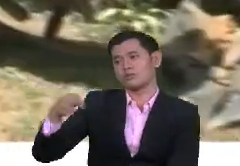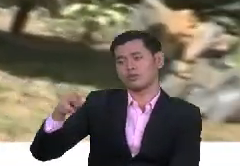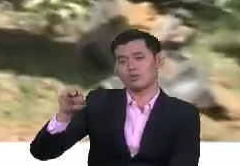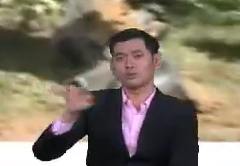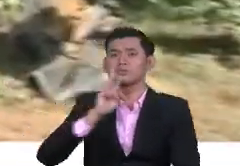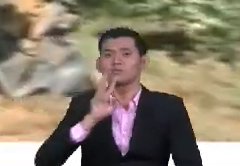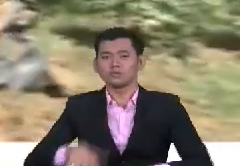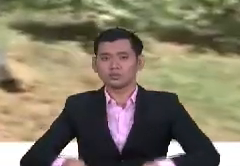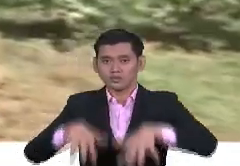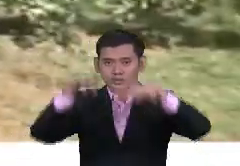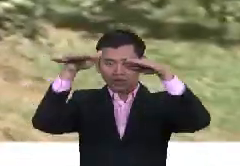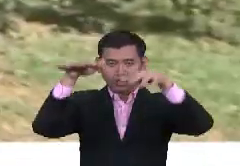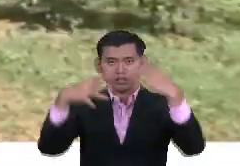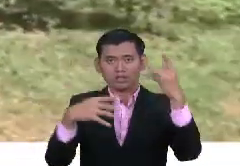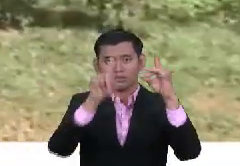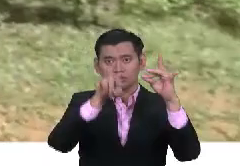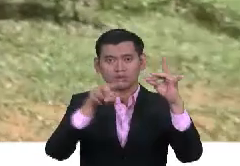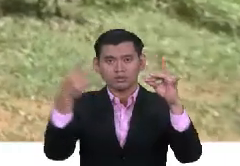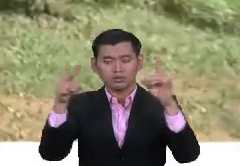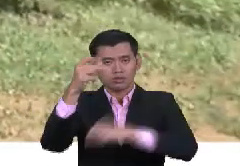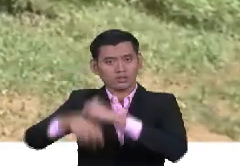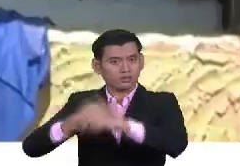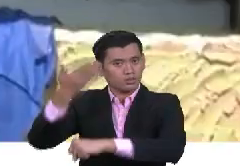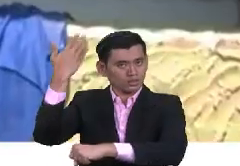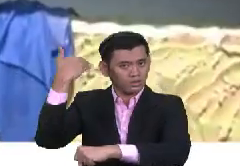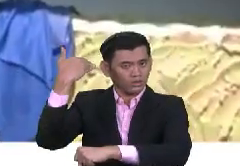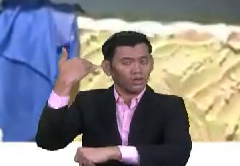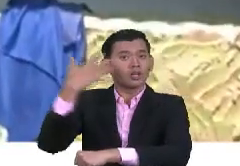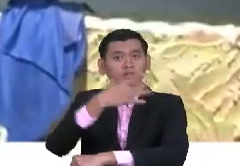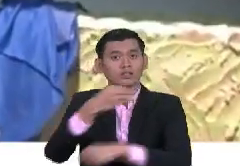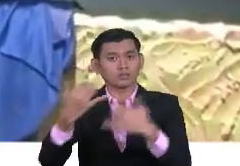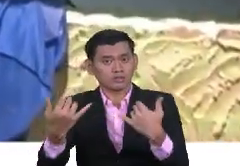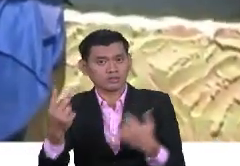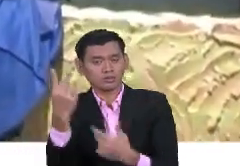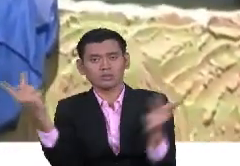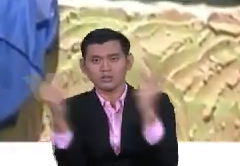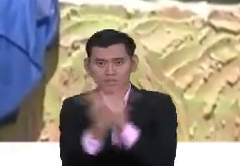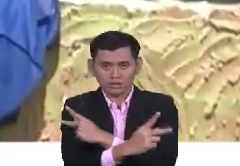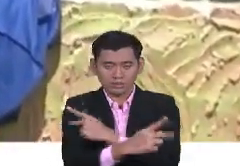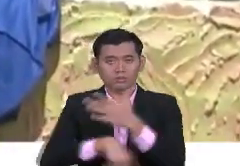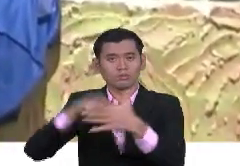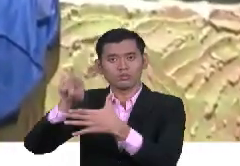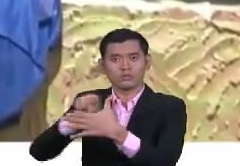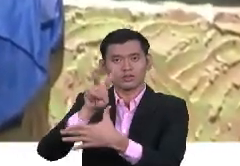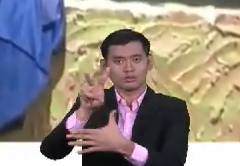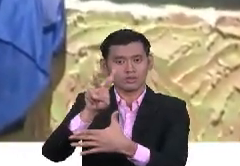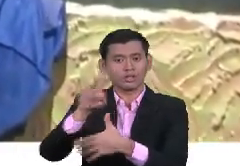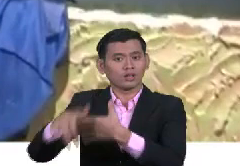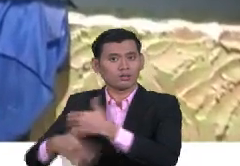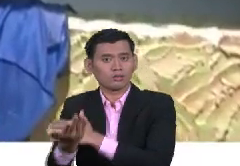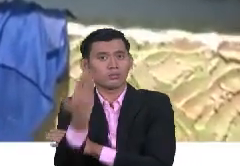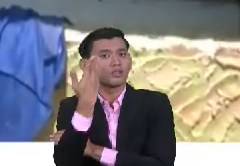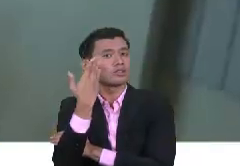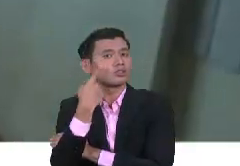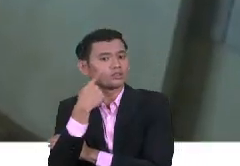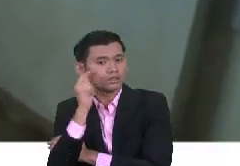lumpur pada 18 Disember tahun lepas selepas dilanda banjir buat kali kedua pada Februari lalu. Dan pada awal pagi